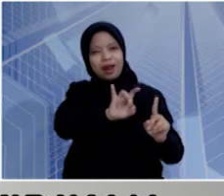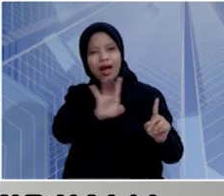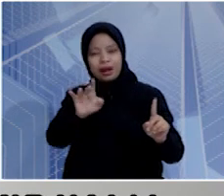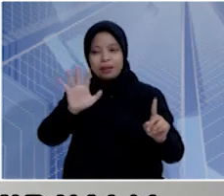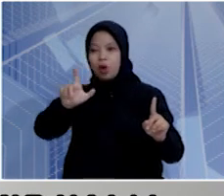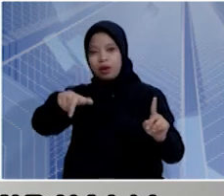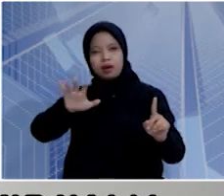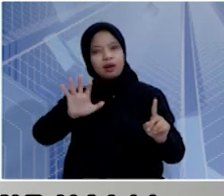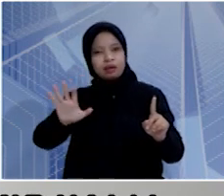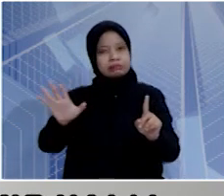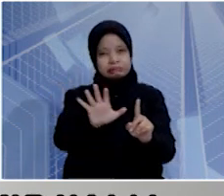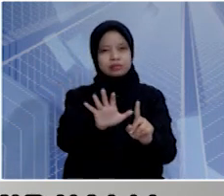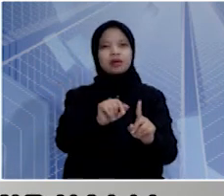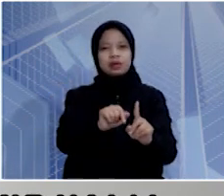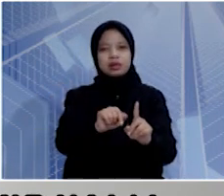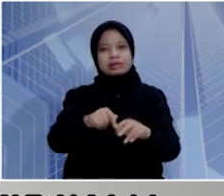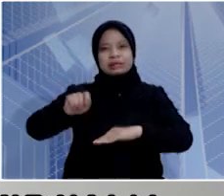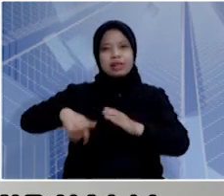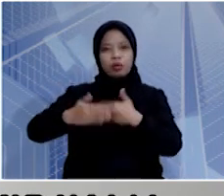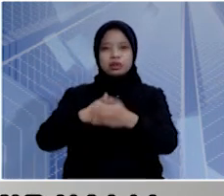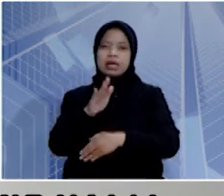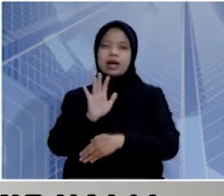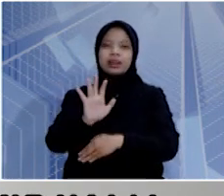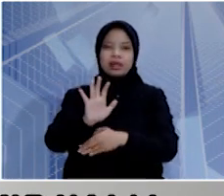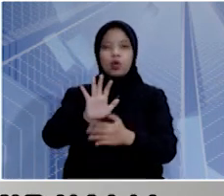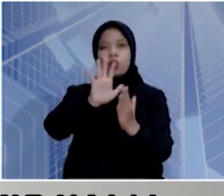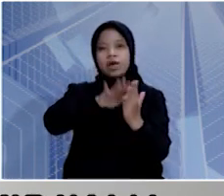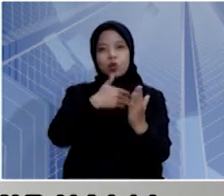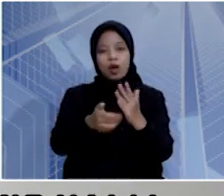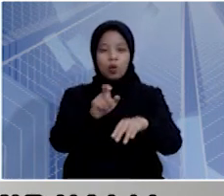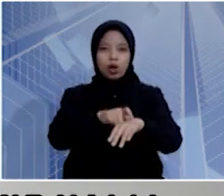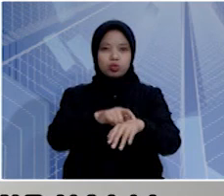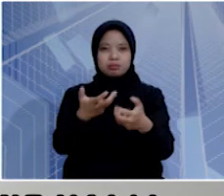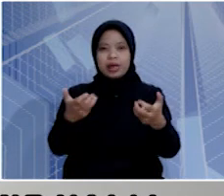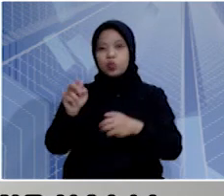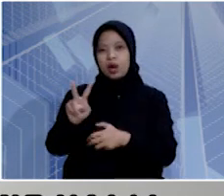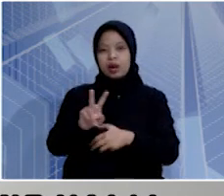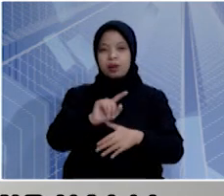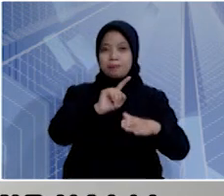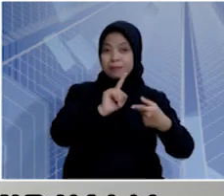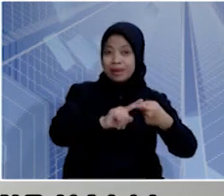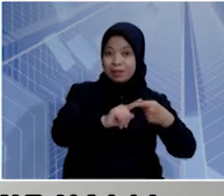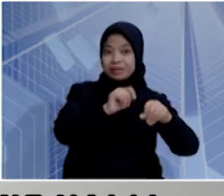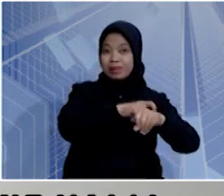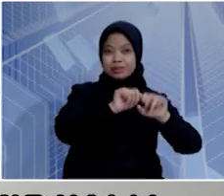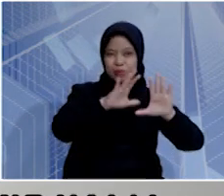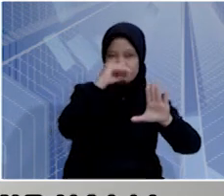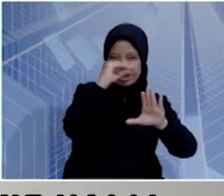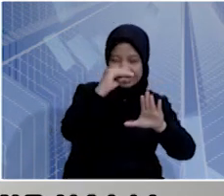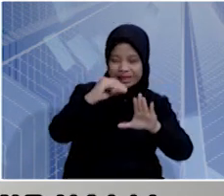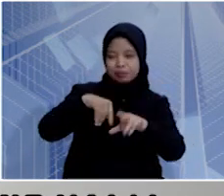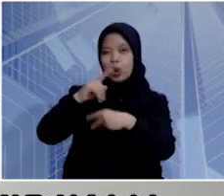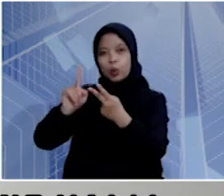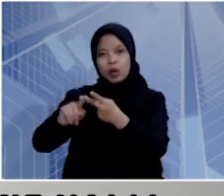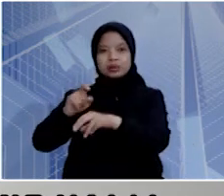terdakwa lain yang juga akan menjalani sidang yang dibagi menjadi dua sesi yaitu pukul 10 dan 14 Waktu Indonesia